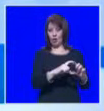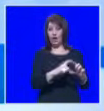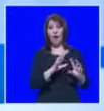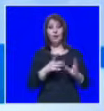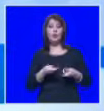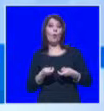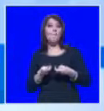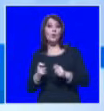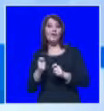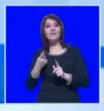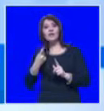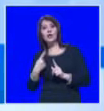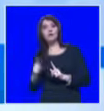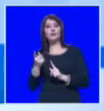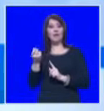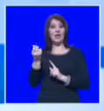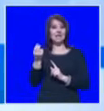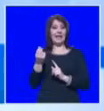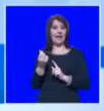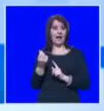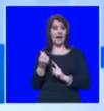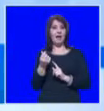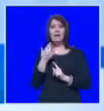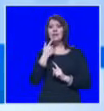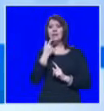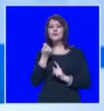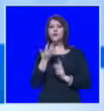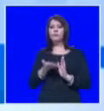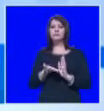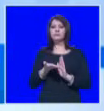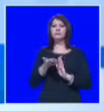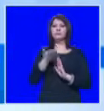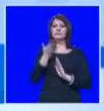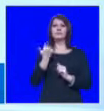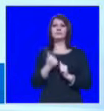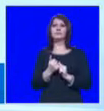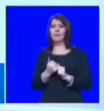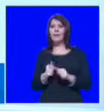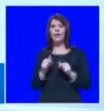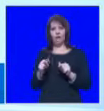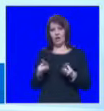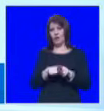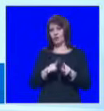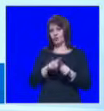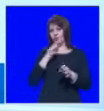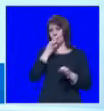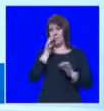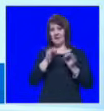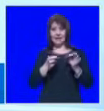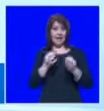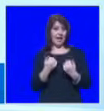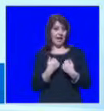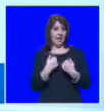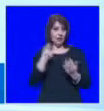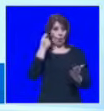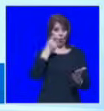го продавате, то е на друга стойност и да обясните защо има такова скъпяване. Така ли да разбирам? Това също беше обяснено нагледно.